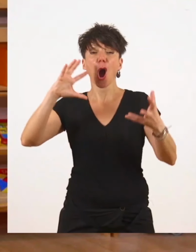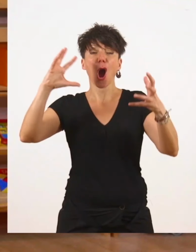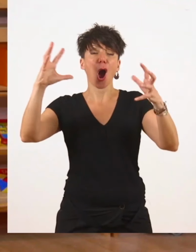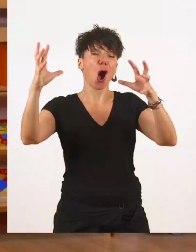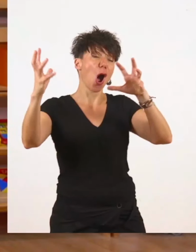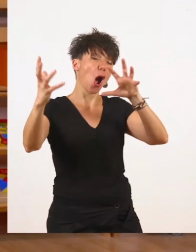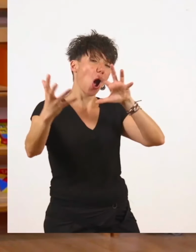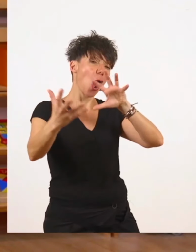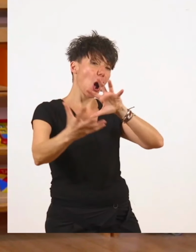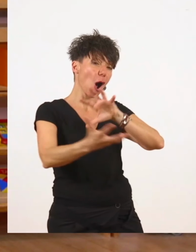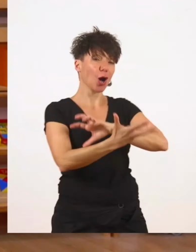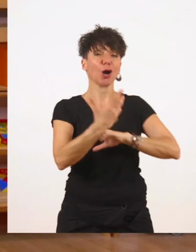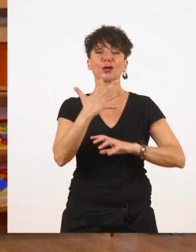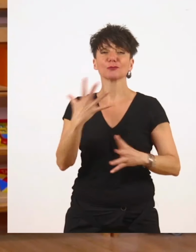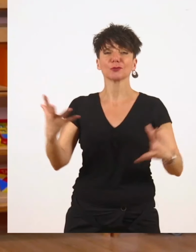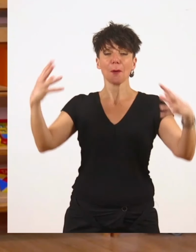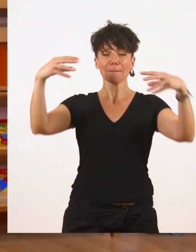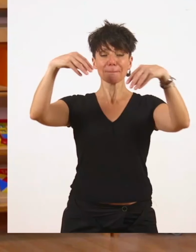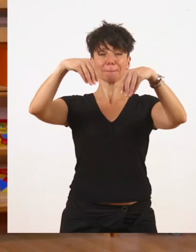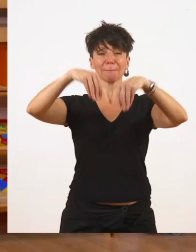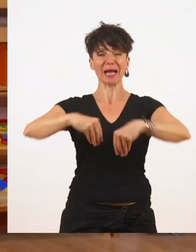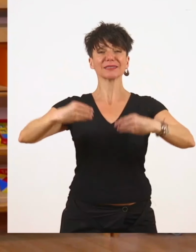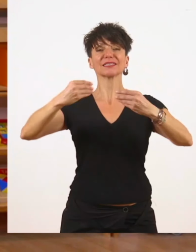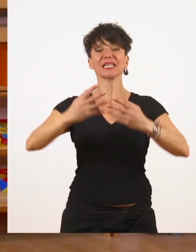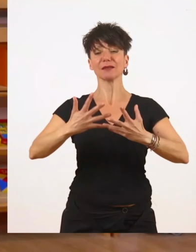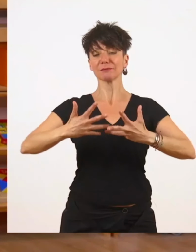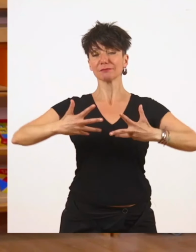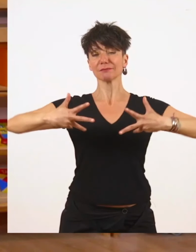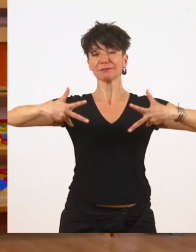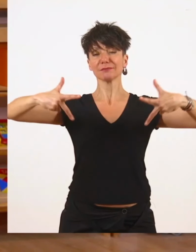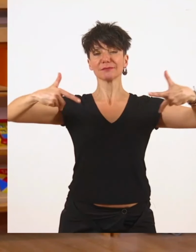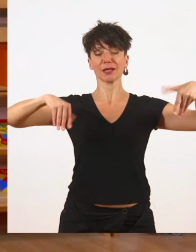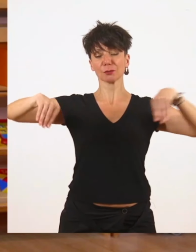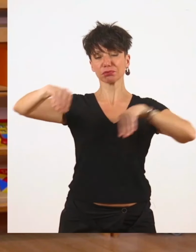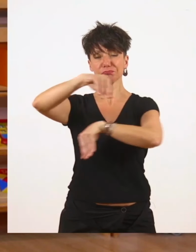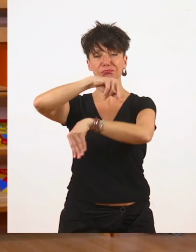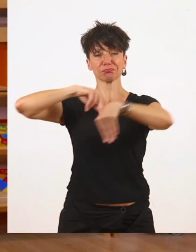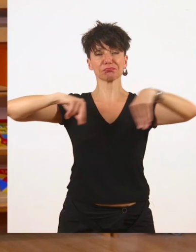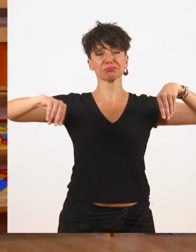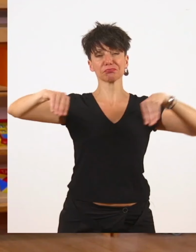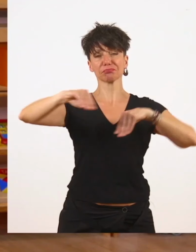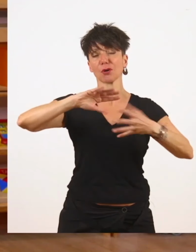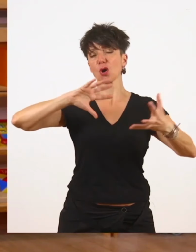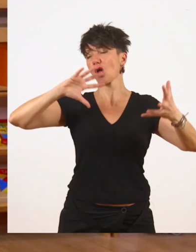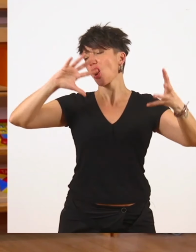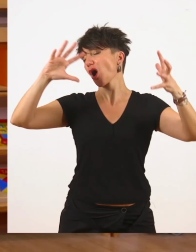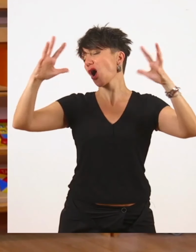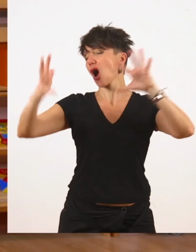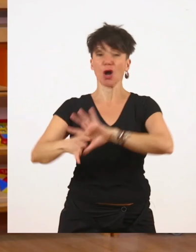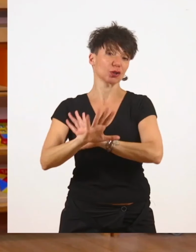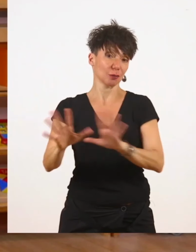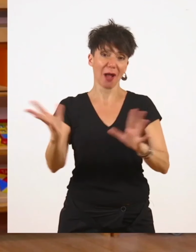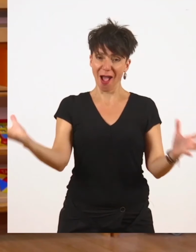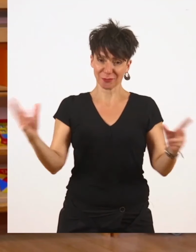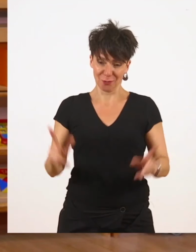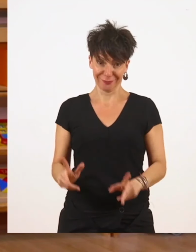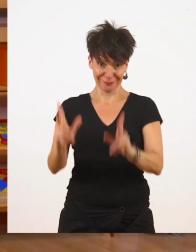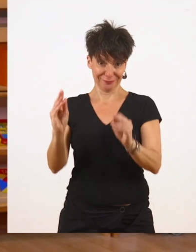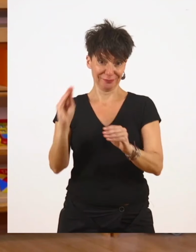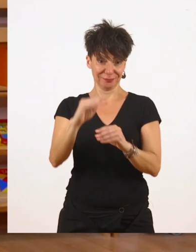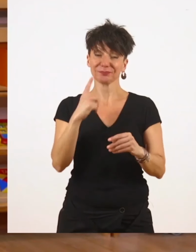όλος είναι ηθοποίης σε μια σκηνή. Αυτό έβαλα και μέσα στο έργο μου. Θα σας δείξω λοιπόν λίγο τώρα από το